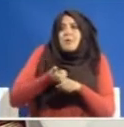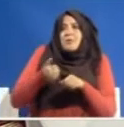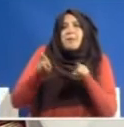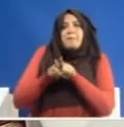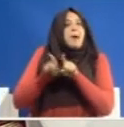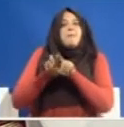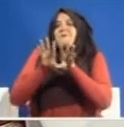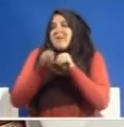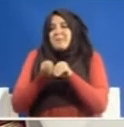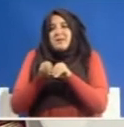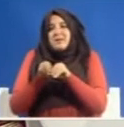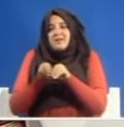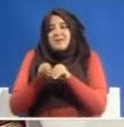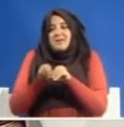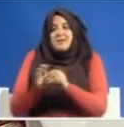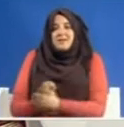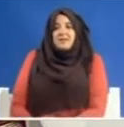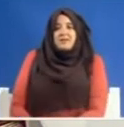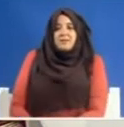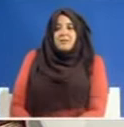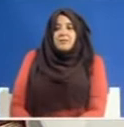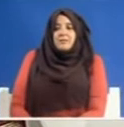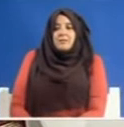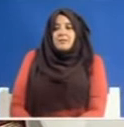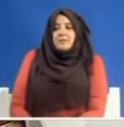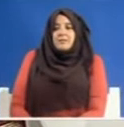النسب. ف مش بمعنى أن